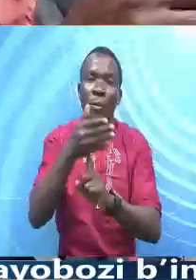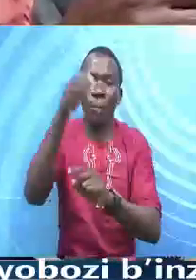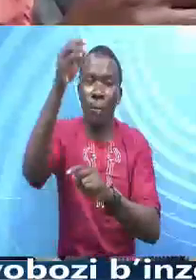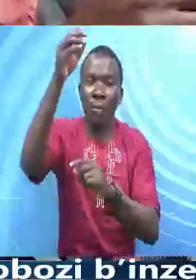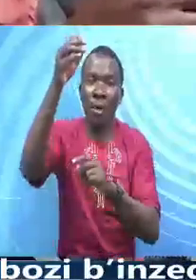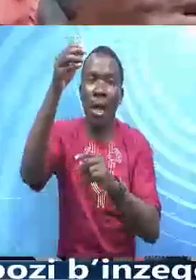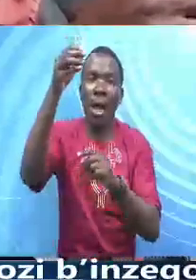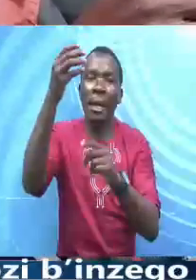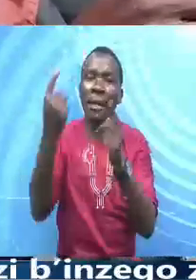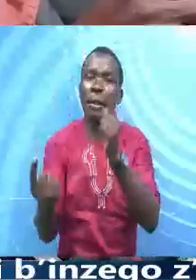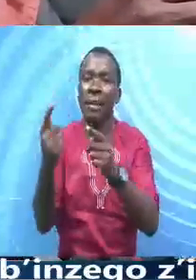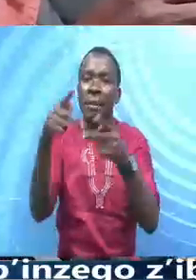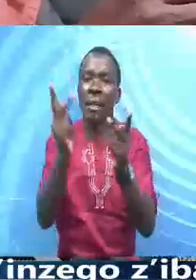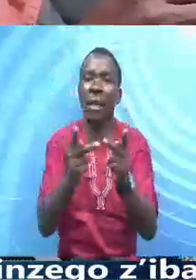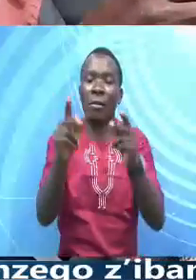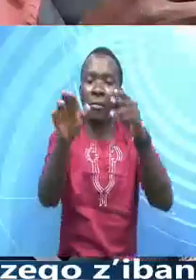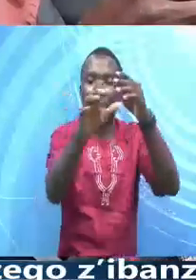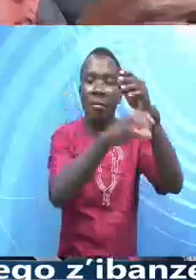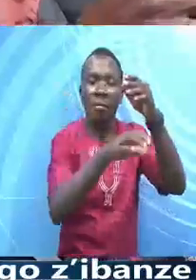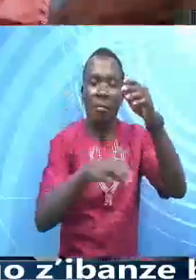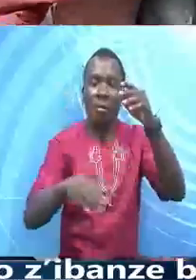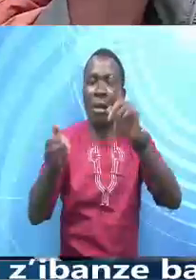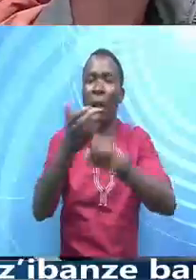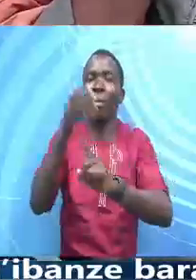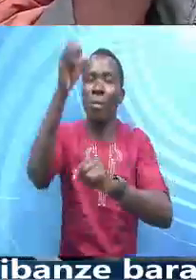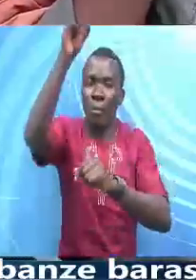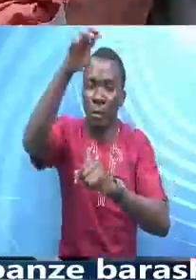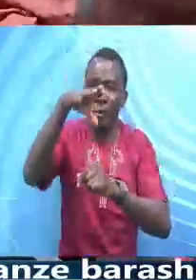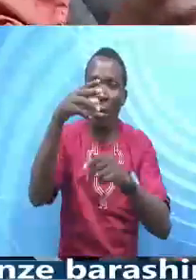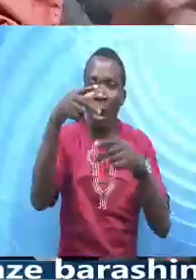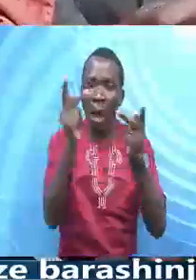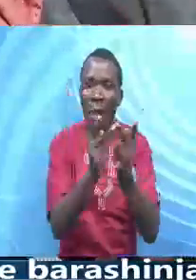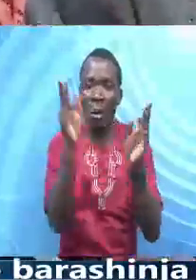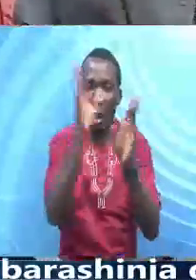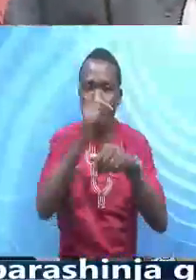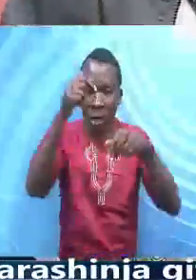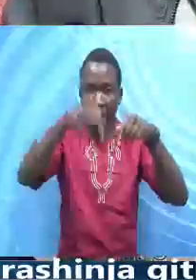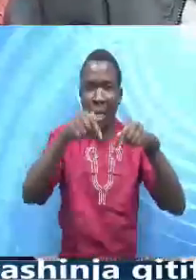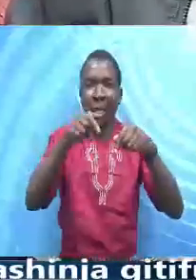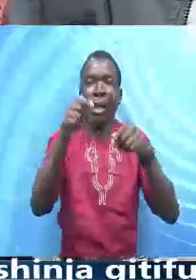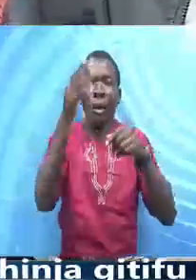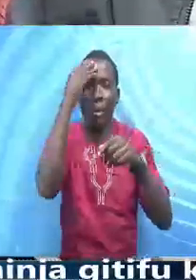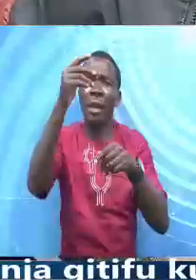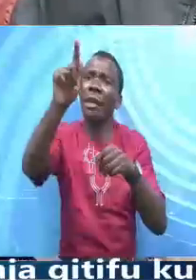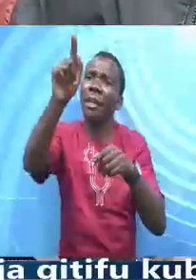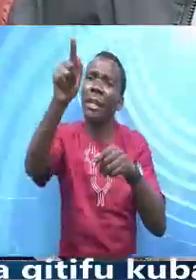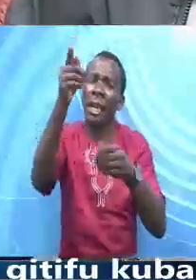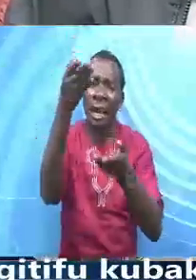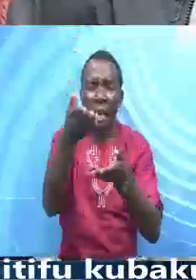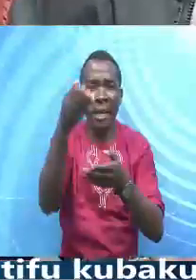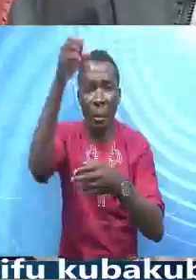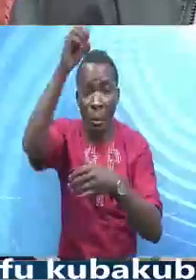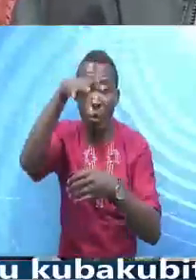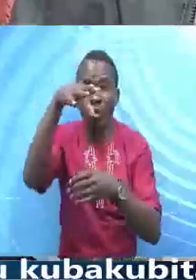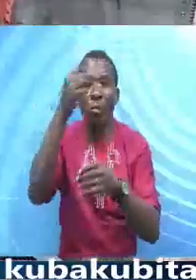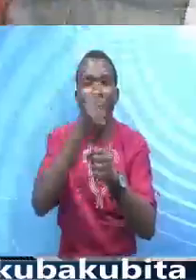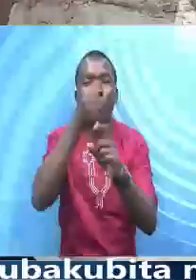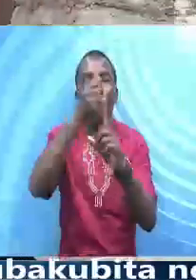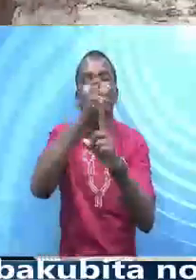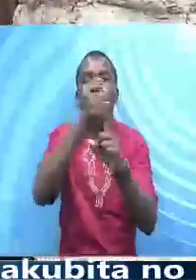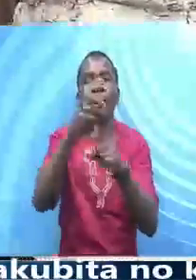bice. Ndukumva igice gisigaye kitarimo umuriro ni iki ngiki, kuko hejuru hariyo umuriro. Mwatuvugira natwe bakadukorera bakaduha